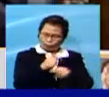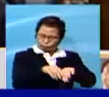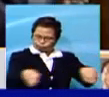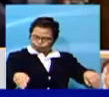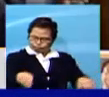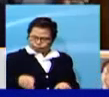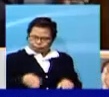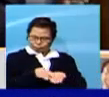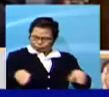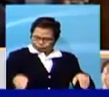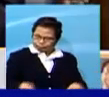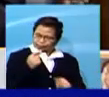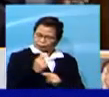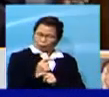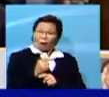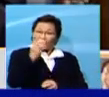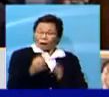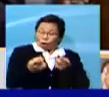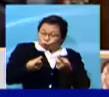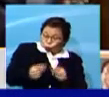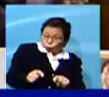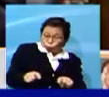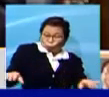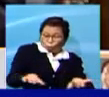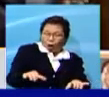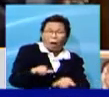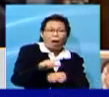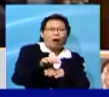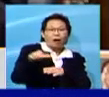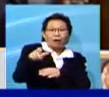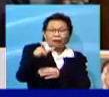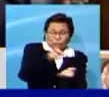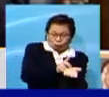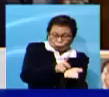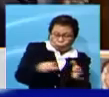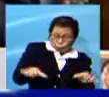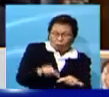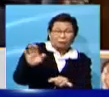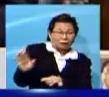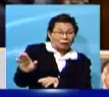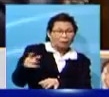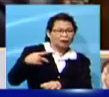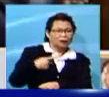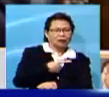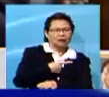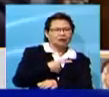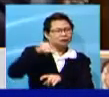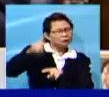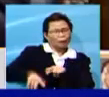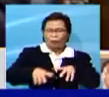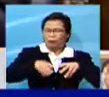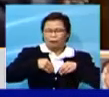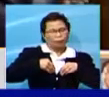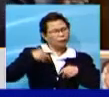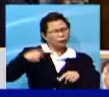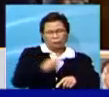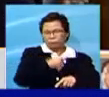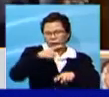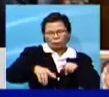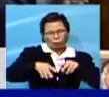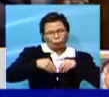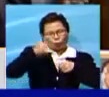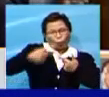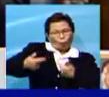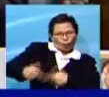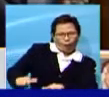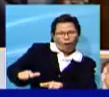kalau perkara ini cuba boleh dibuat oleh seorang pengamal perubatan, kita tidak boleh kompromi di dalam perkara itu untuk